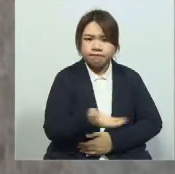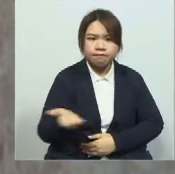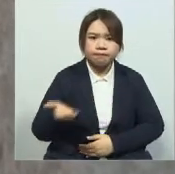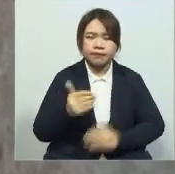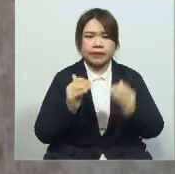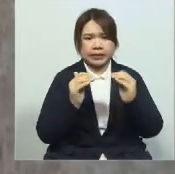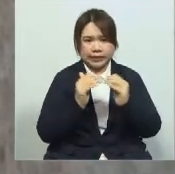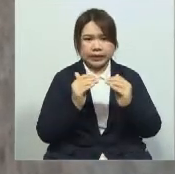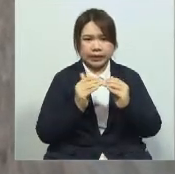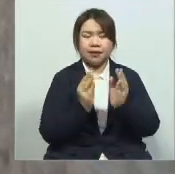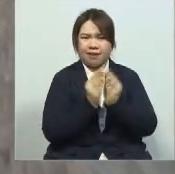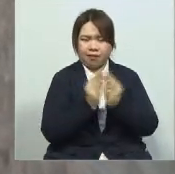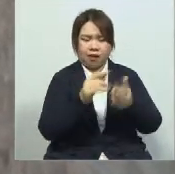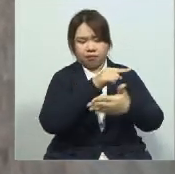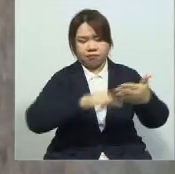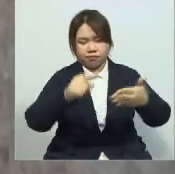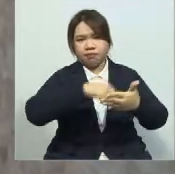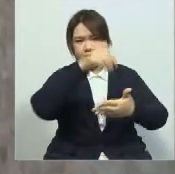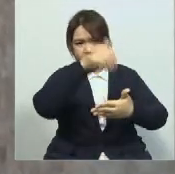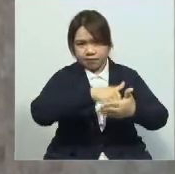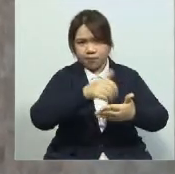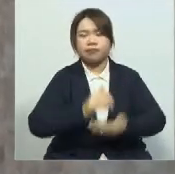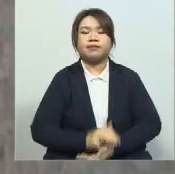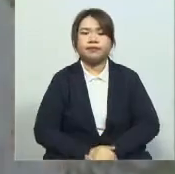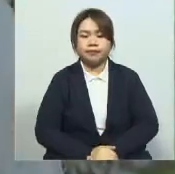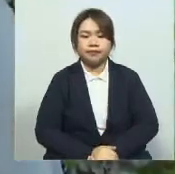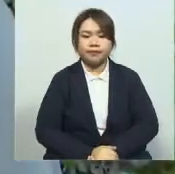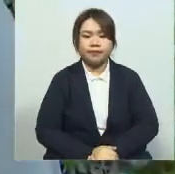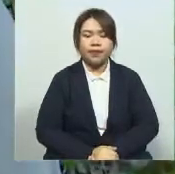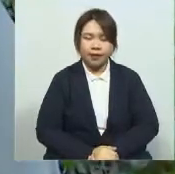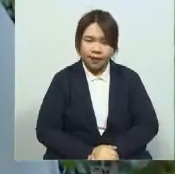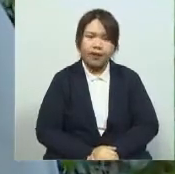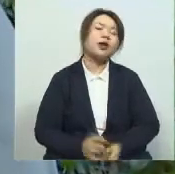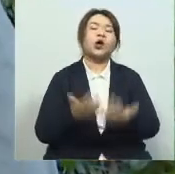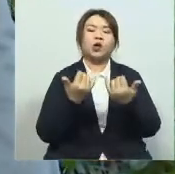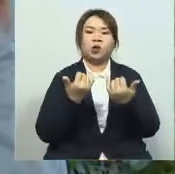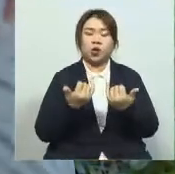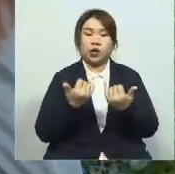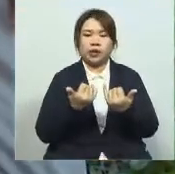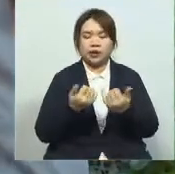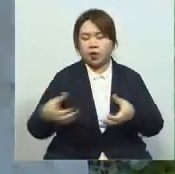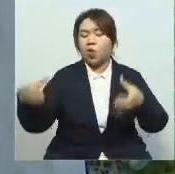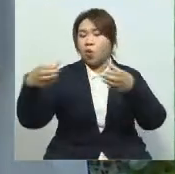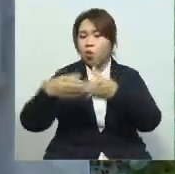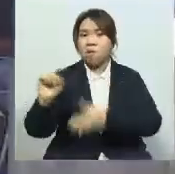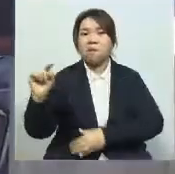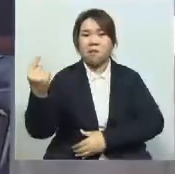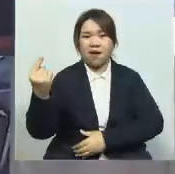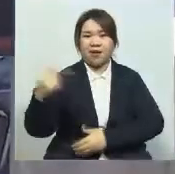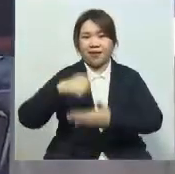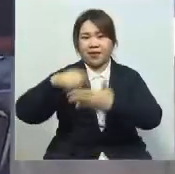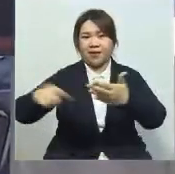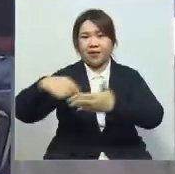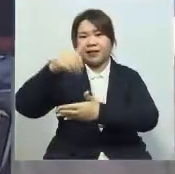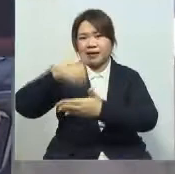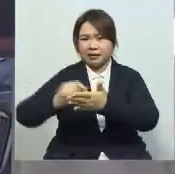รงนี้ในการออกเสียงเลือกตั้งค่ะ ดังนั้นเสียงของคนรุ่นใหม่ที่เพิ่งใช้สิทธิ์เลือกตั้งครั้งแรกจึง